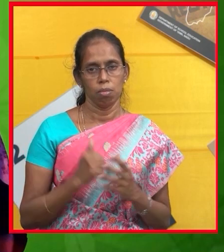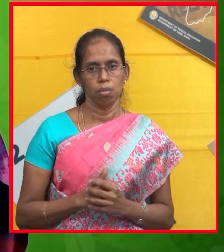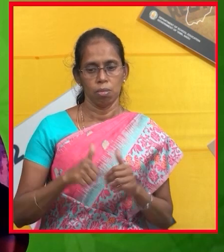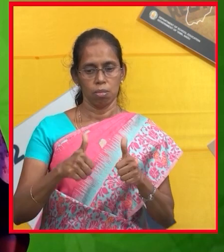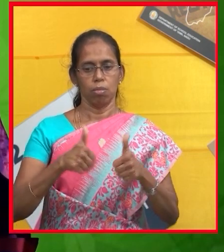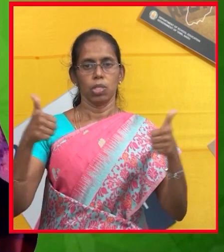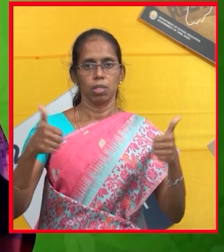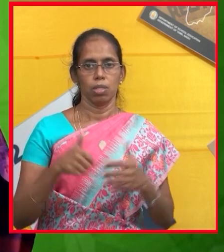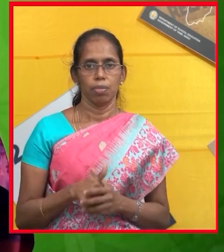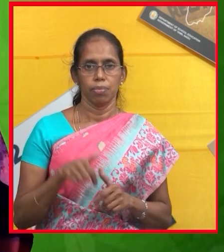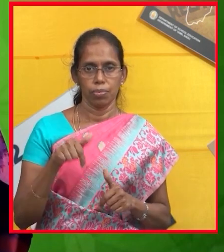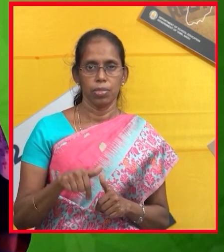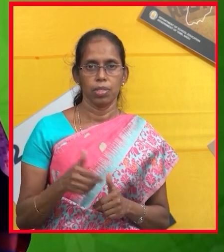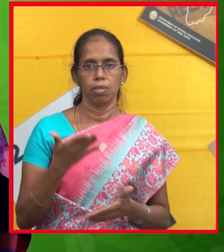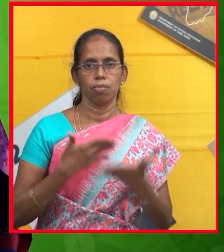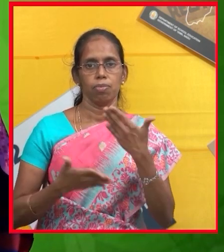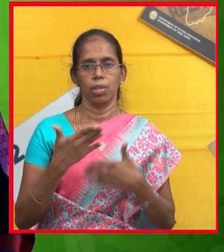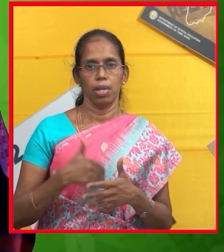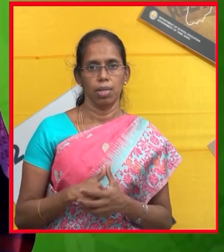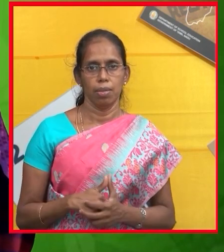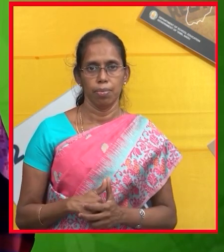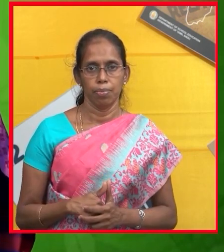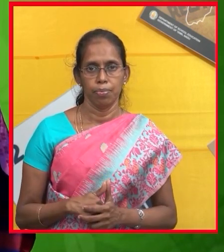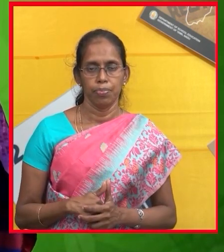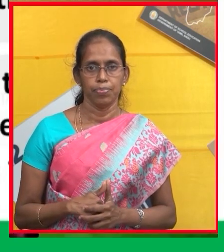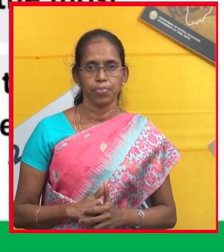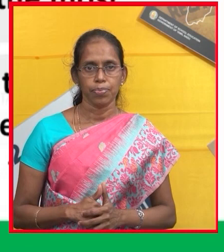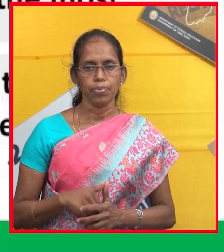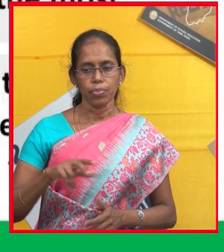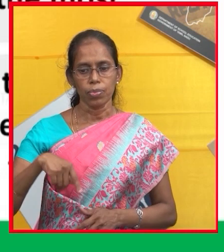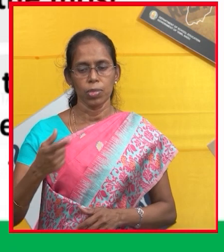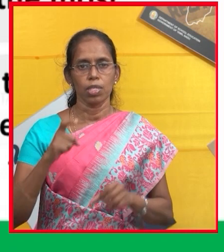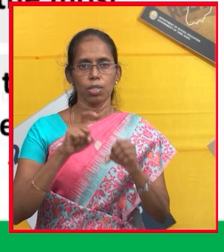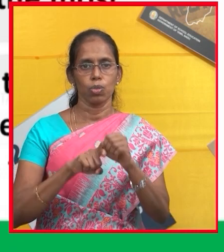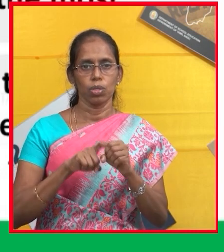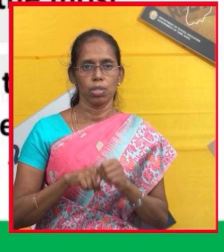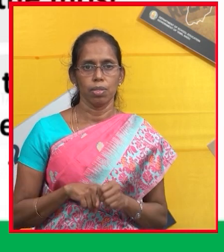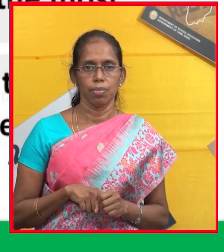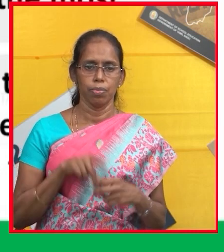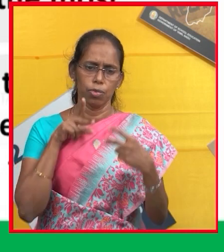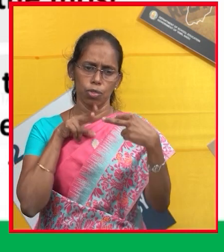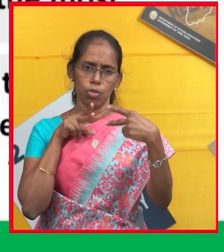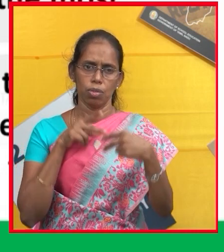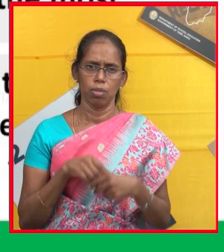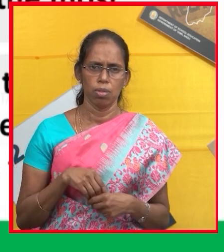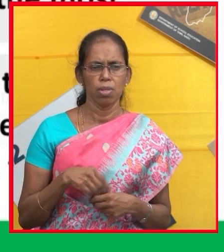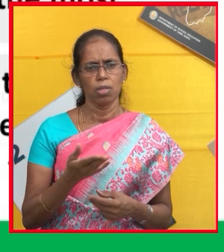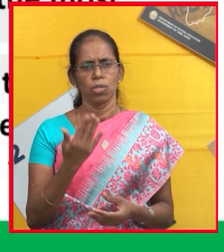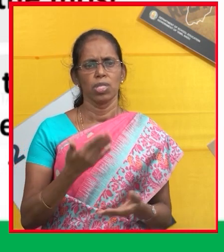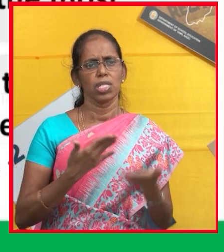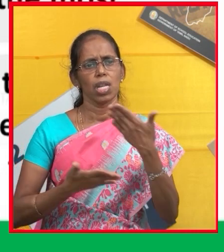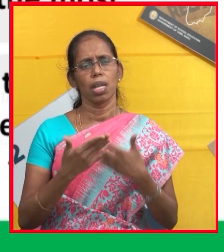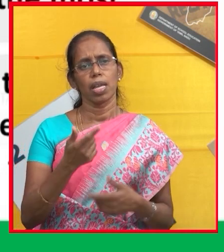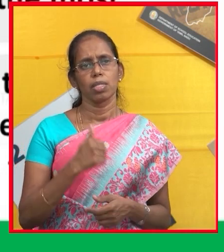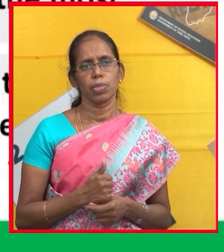முடியாதுன்ற விஷயந்தான் இந்த பேசேஜ்லேருந்து நீங்கள் தெரிஞ்சுக்கிறீங்க. நெக்ஸ்ட் கொஷின் இன்டர்வியூவர் கேட்குறாங்க, ஷேர் யுவர்